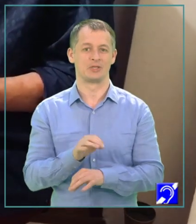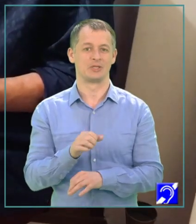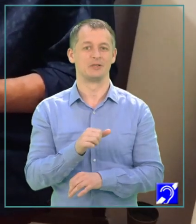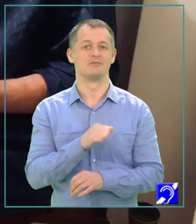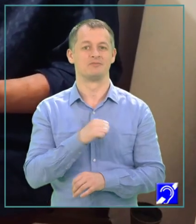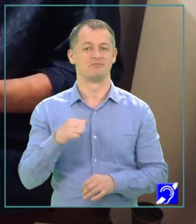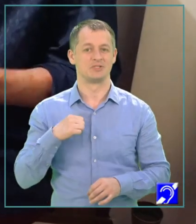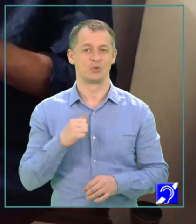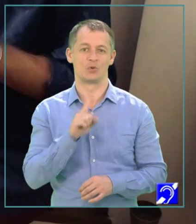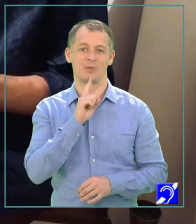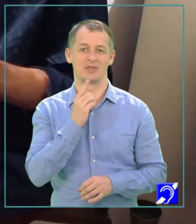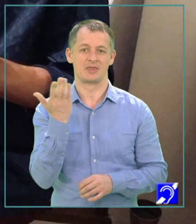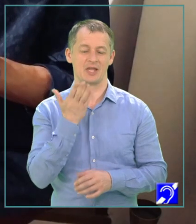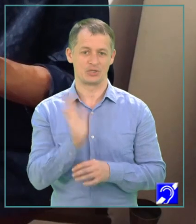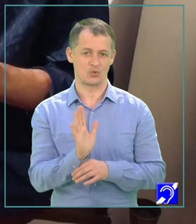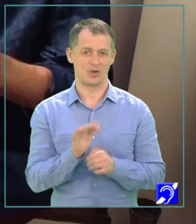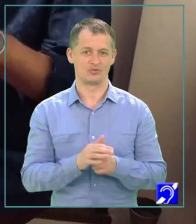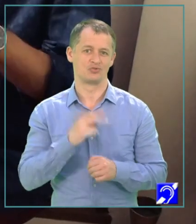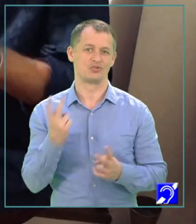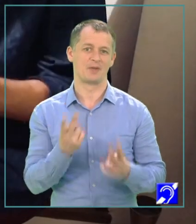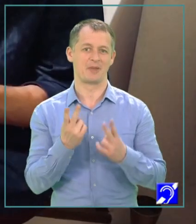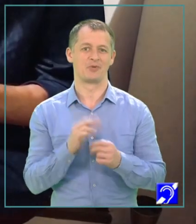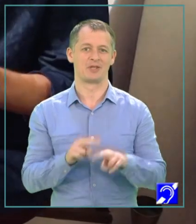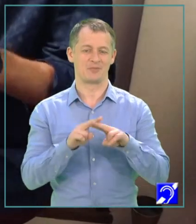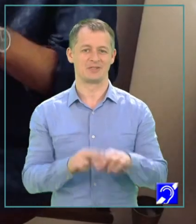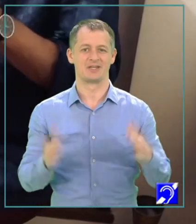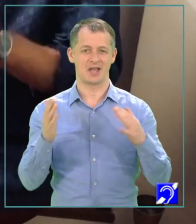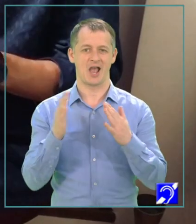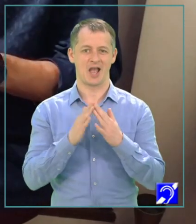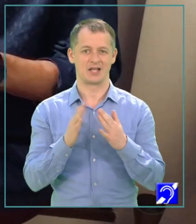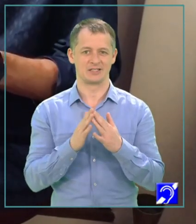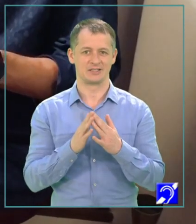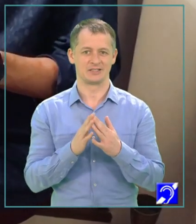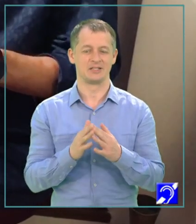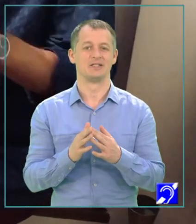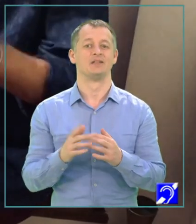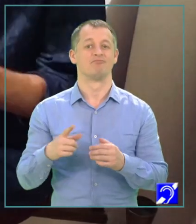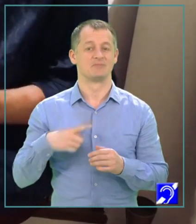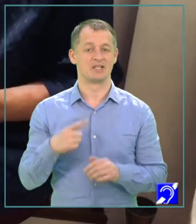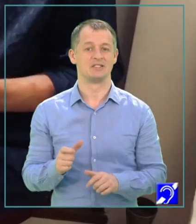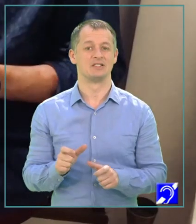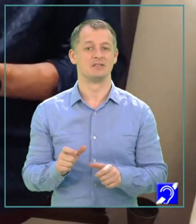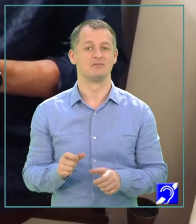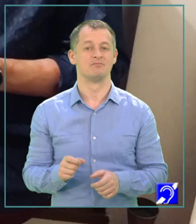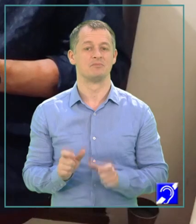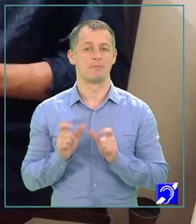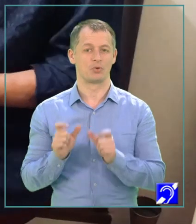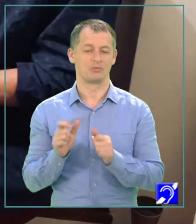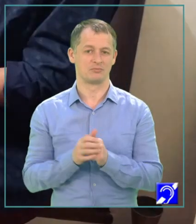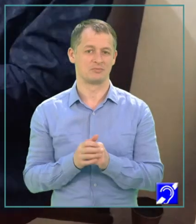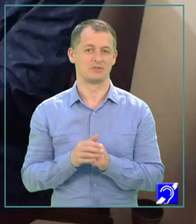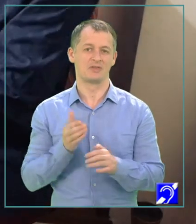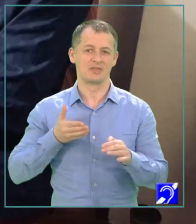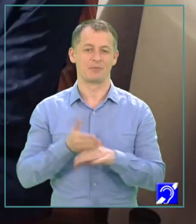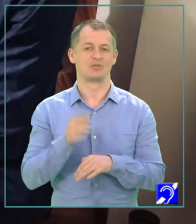și cel mai important lucru, stați acasă și stați în siguranță, suntem în stare, depășim urgența,